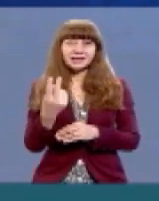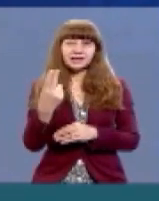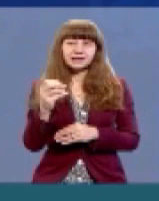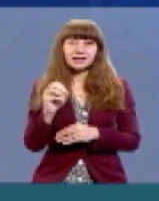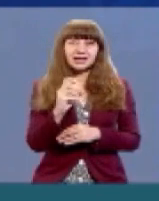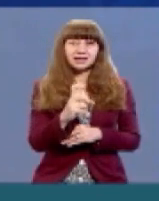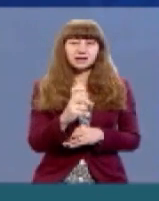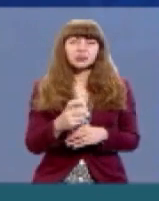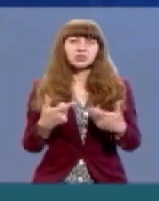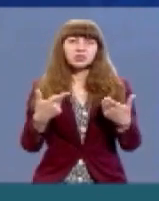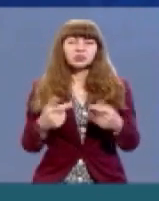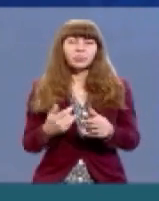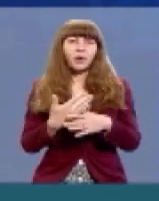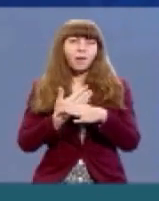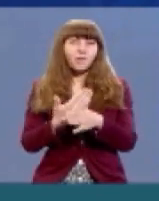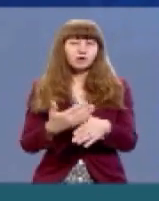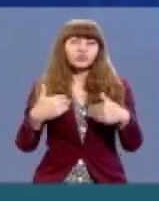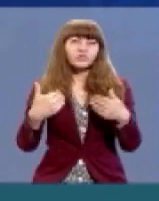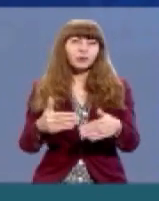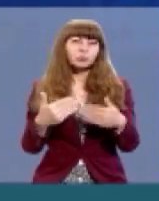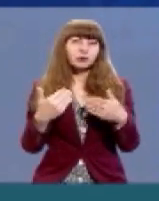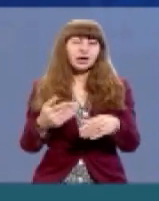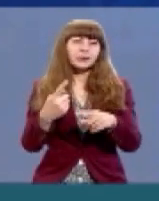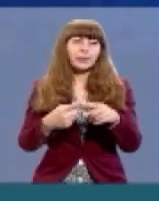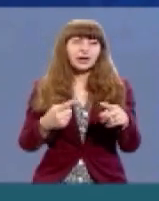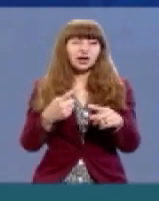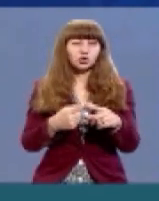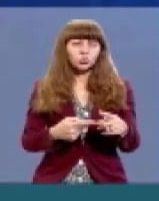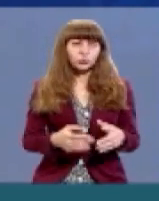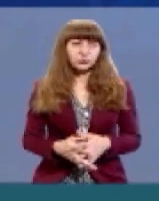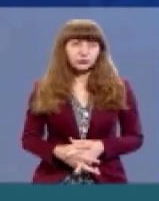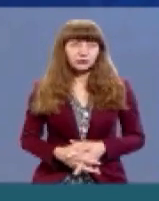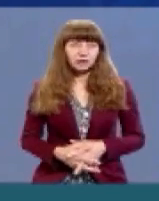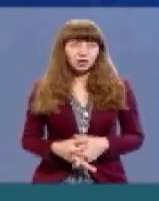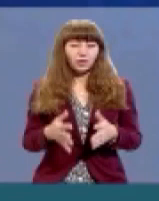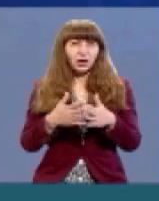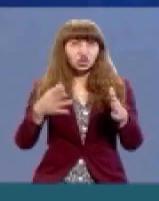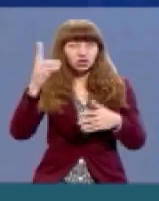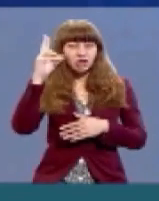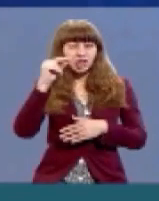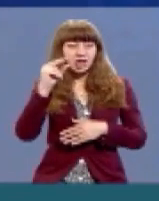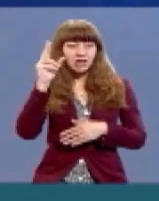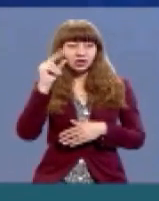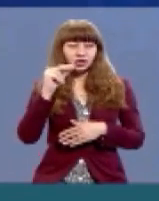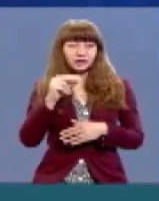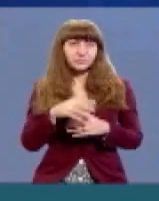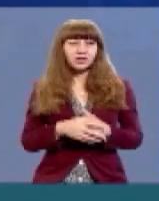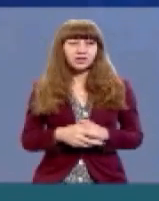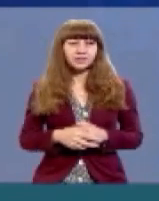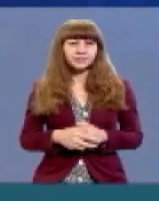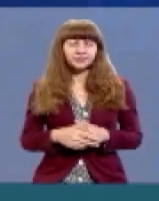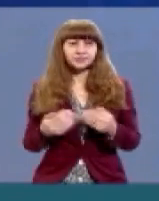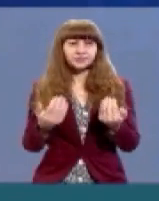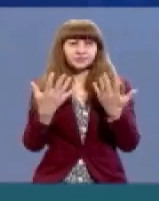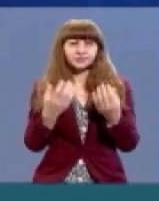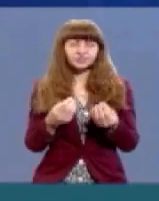позволит нам выпускать продукцию в больших количествах. И на